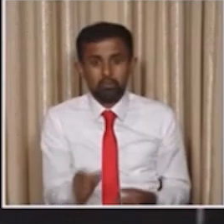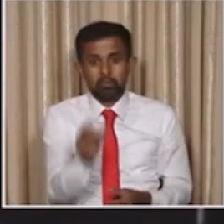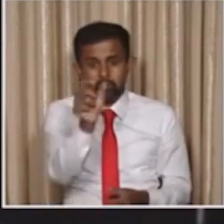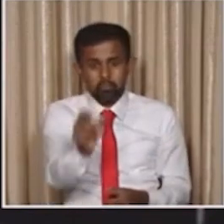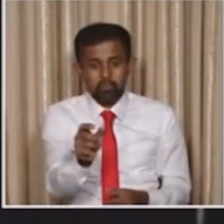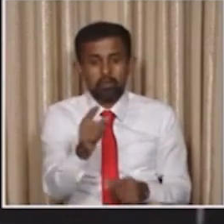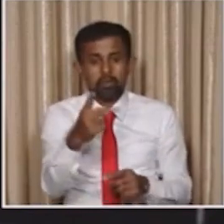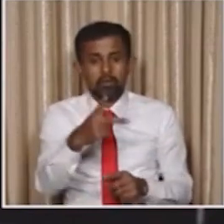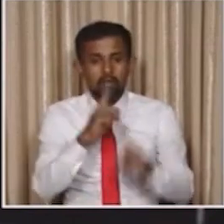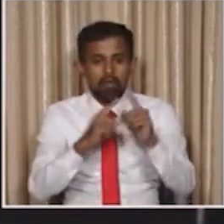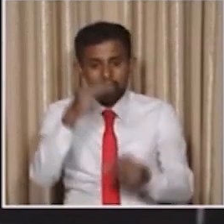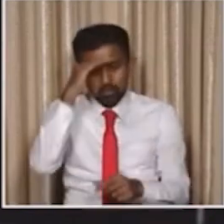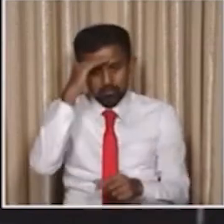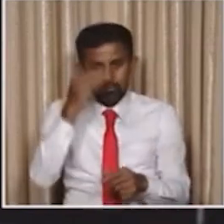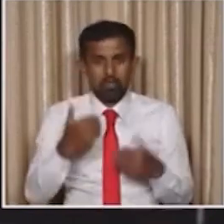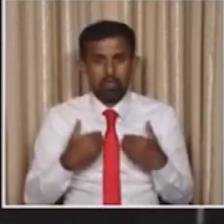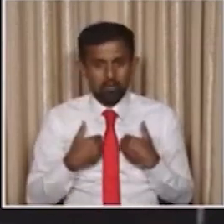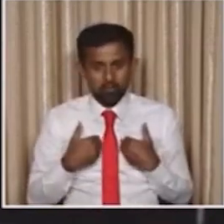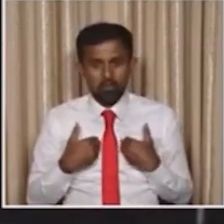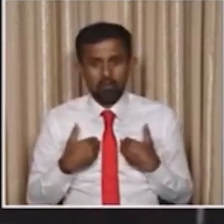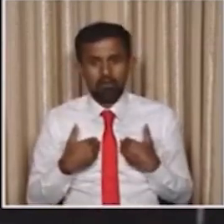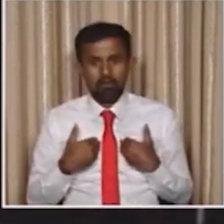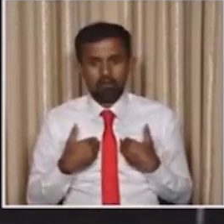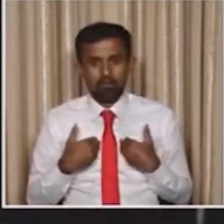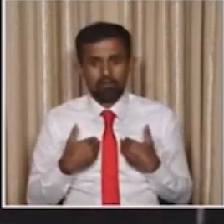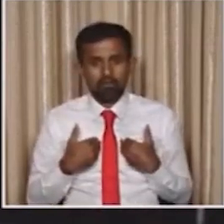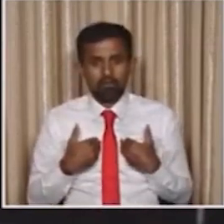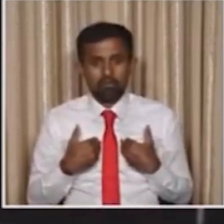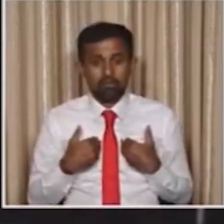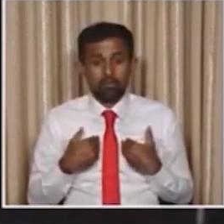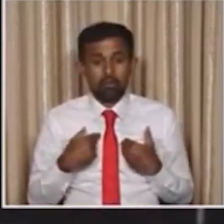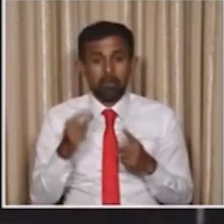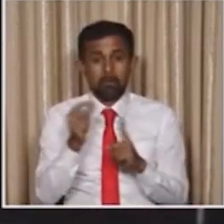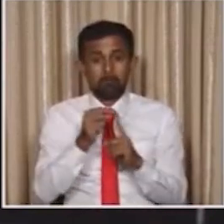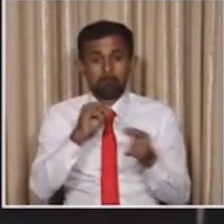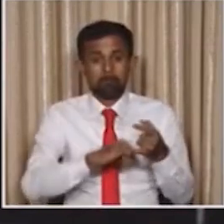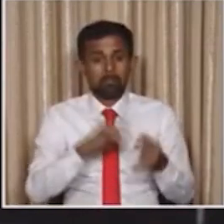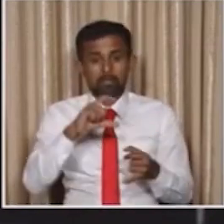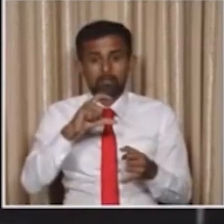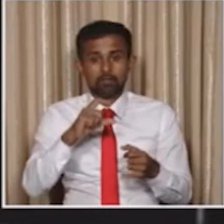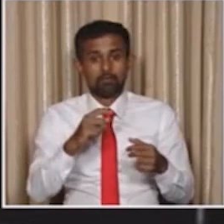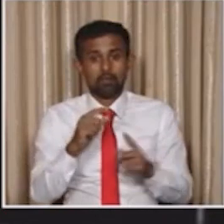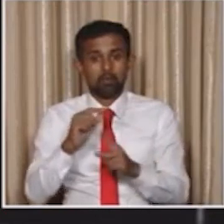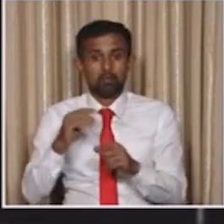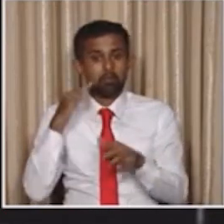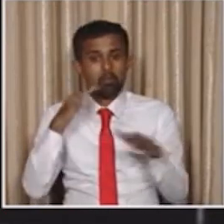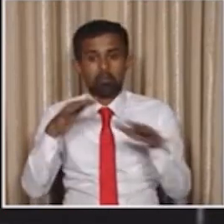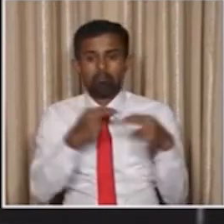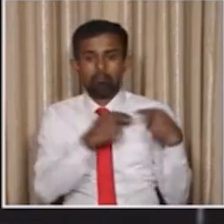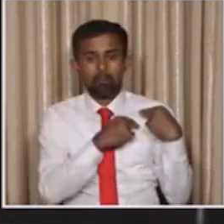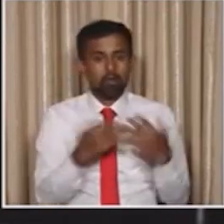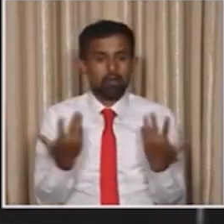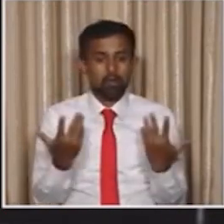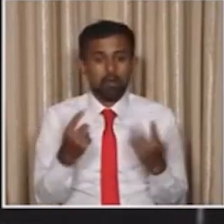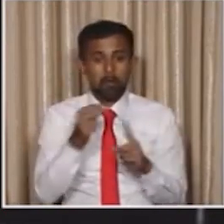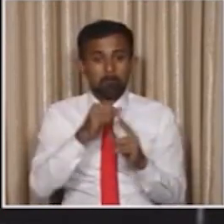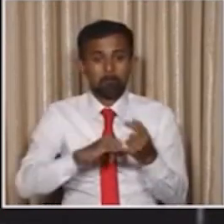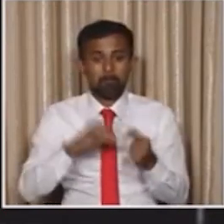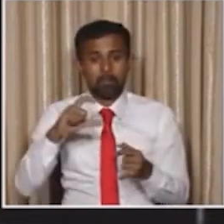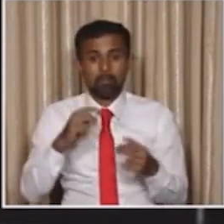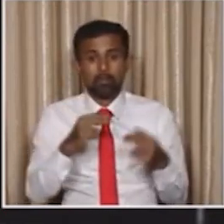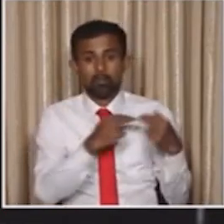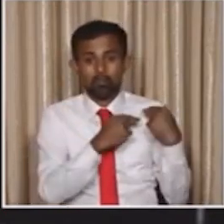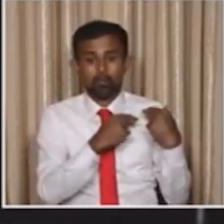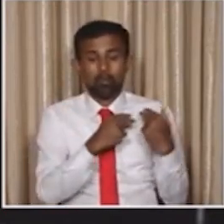නියෝජ්‍ය කතානායකතුමා හැටියට හරි අපි හරි රාජ්‍ය සේවා කොමිසම වක් කියන්නේ නැහැ මහජනයට. රාජ්‍ය සේවා කොමිසම නෙවෙයි වග කියන්නේ